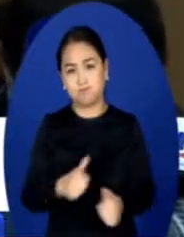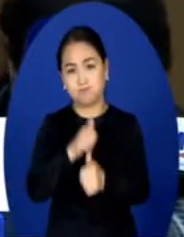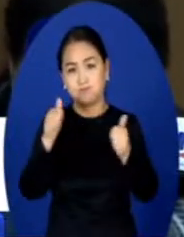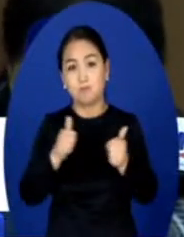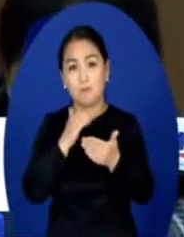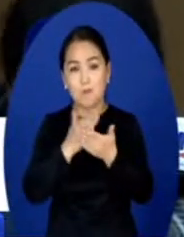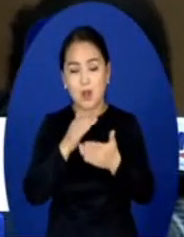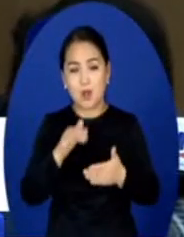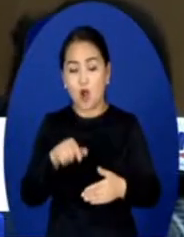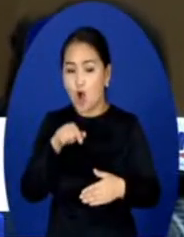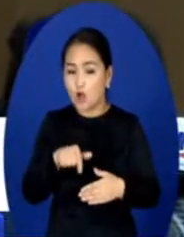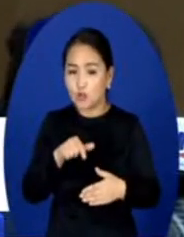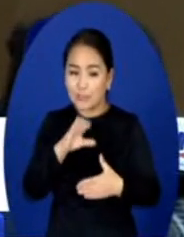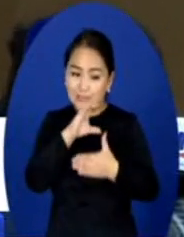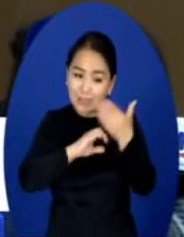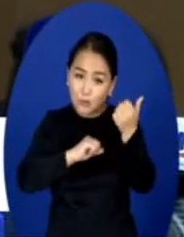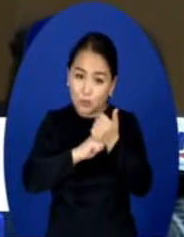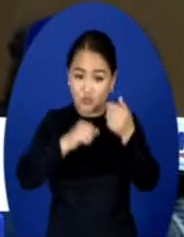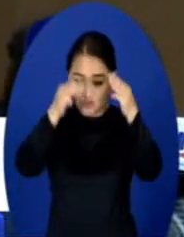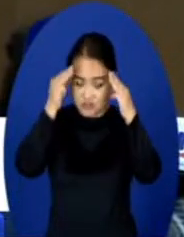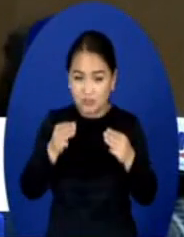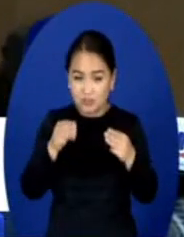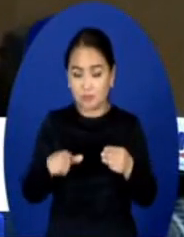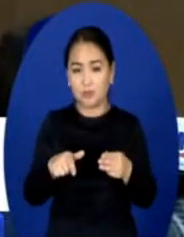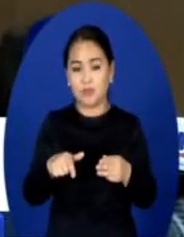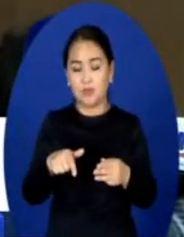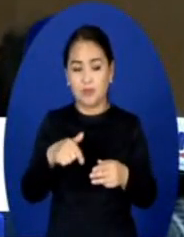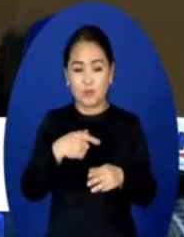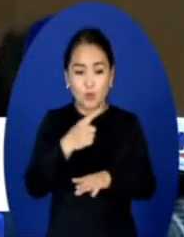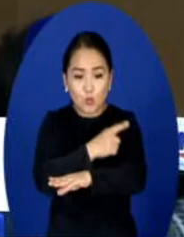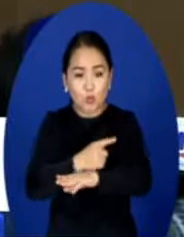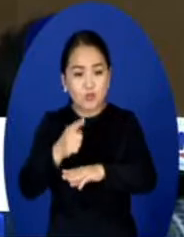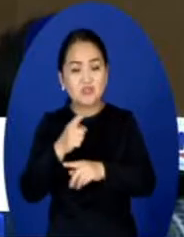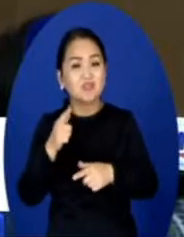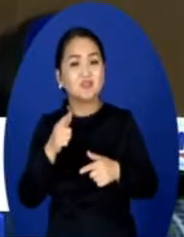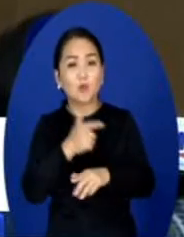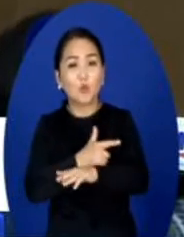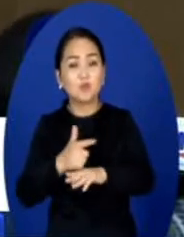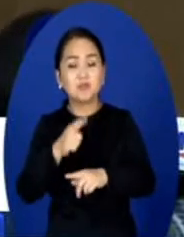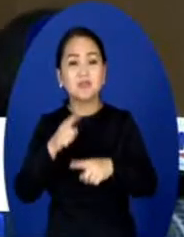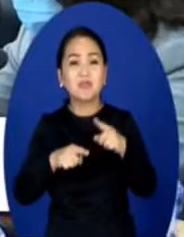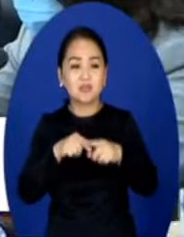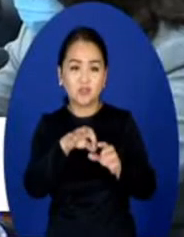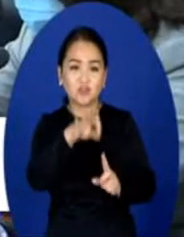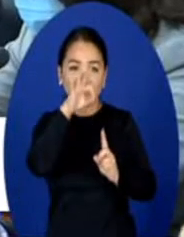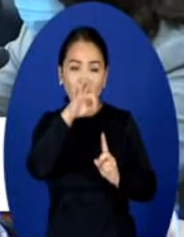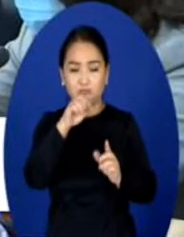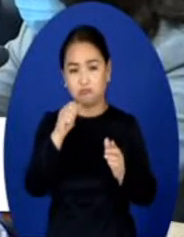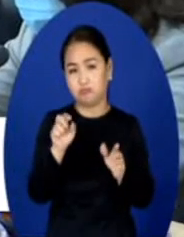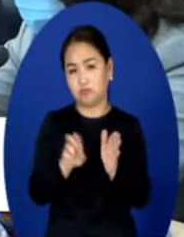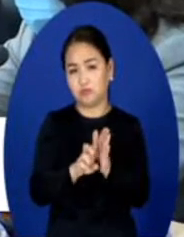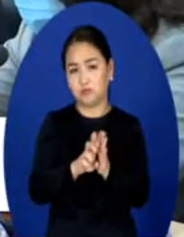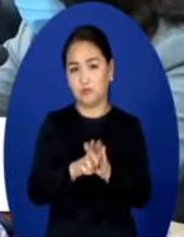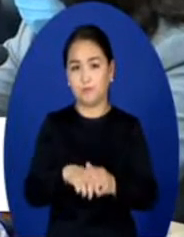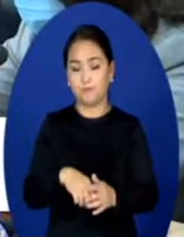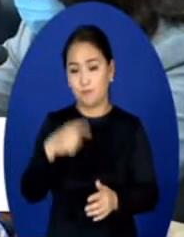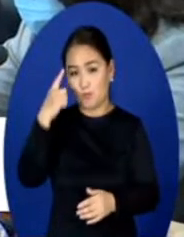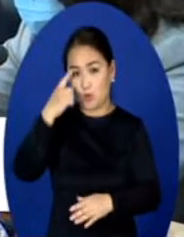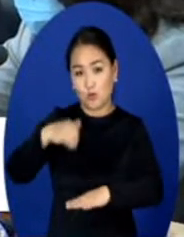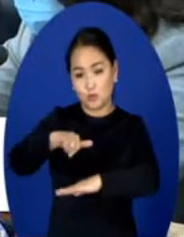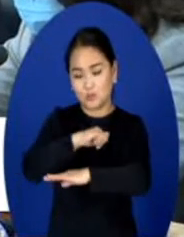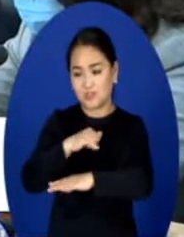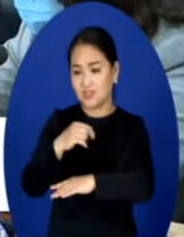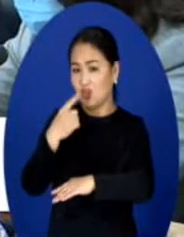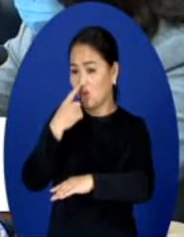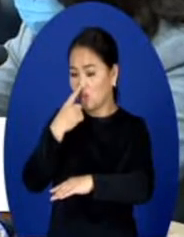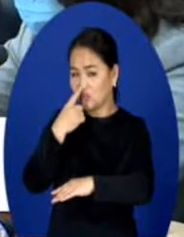бүлэн хийгдсэн. Одоо бол санхүүжил шийдэгчүүд бид гүйцэтгэлээ сонгон шалгууллаа. Барилгын үйлсдийн ажиллаа шууд эхлэх боломжтой байгаа. Монгол улс Орос улбаны